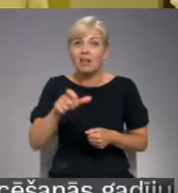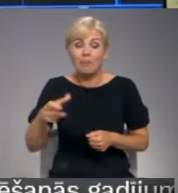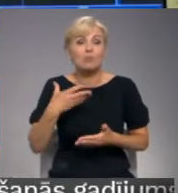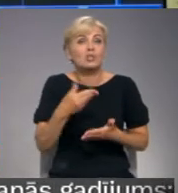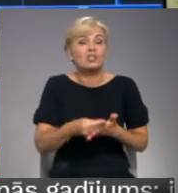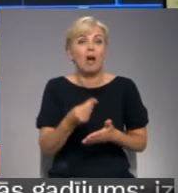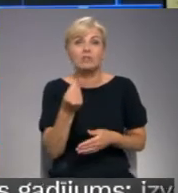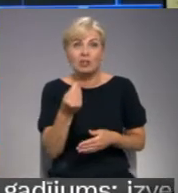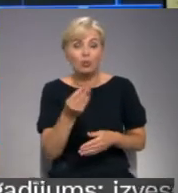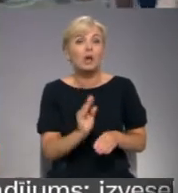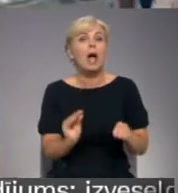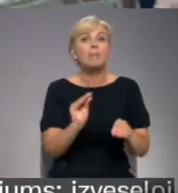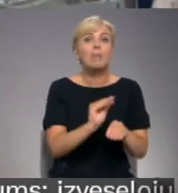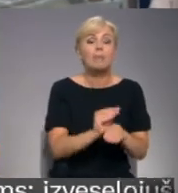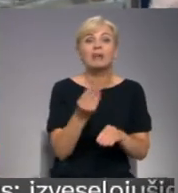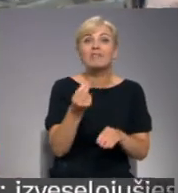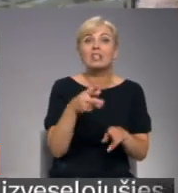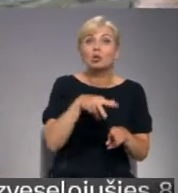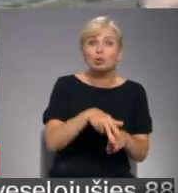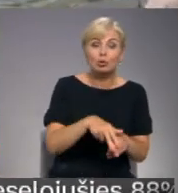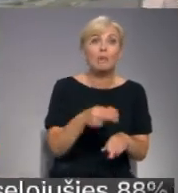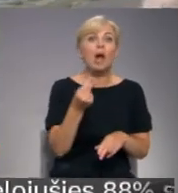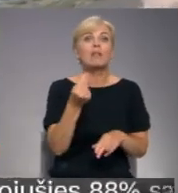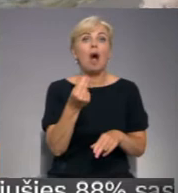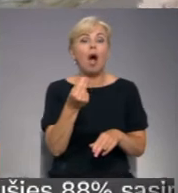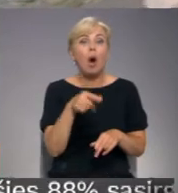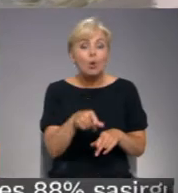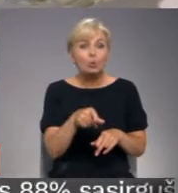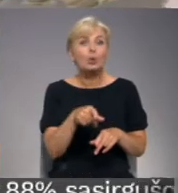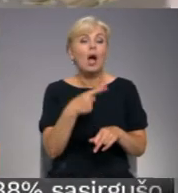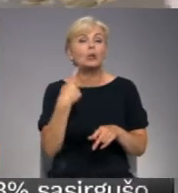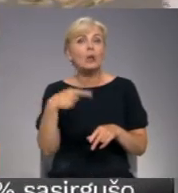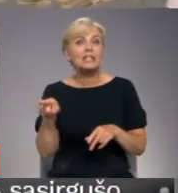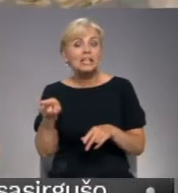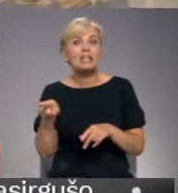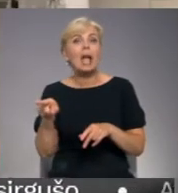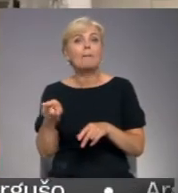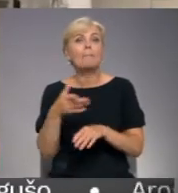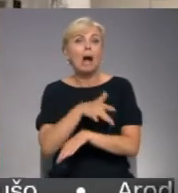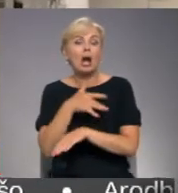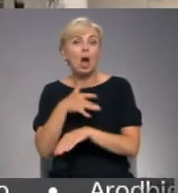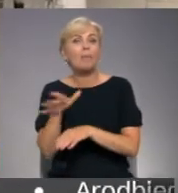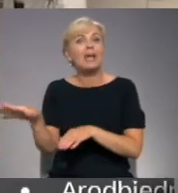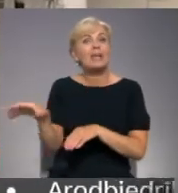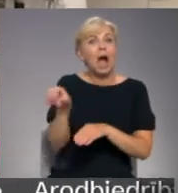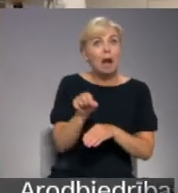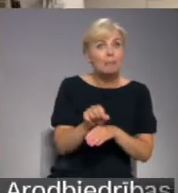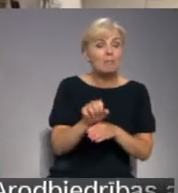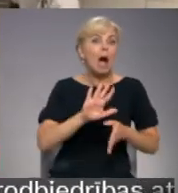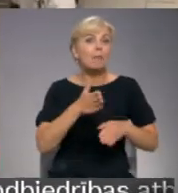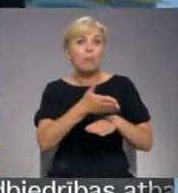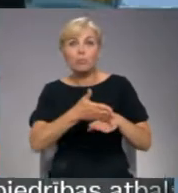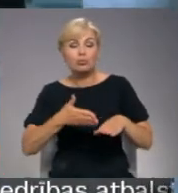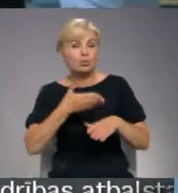protams, ir papildus finansējums loks, jo tie līdzekļi ir jāatrauj no kaut kādiem citiem pakalpojumiem, bet aptuveni puse slimnīcas to